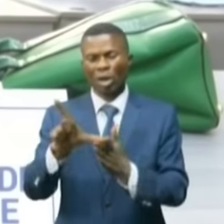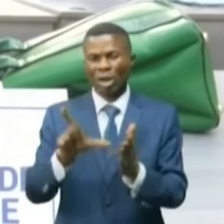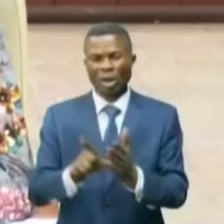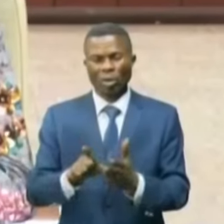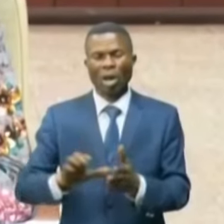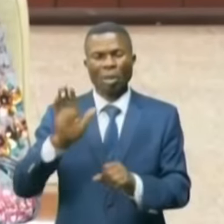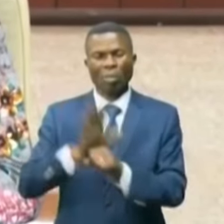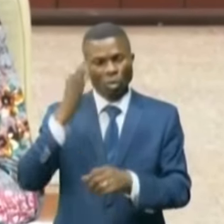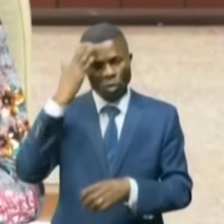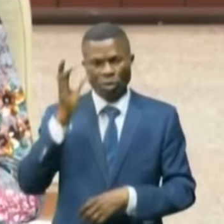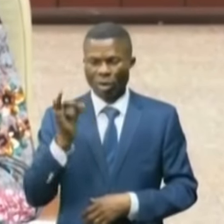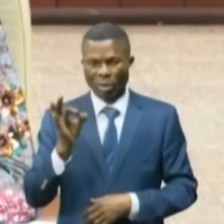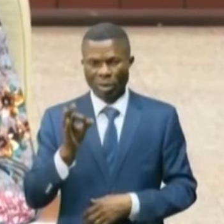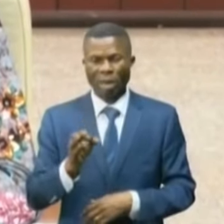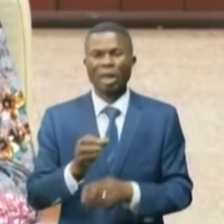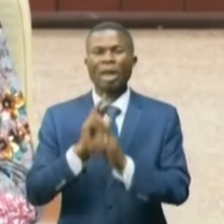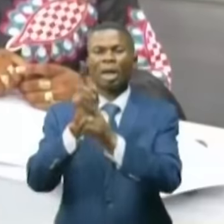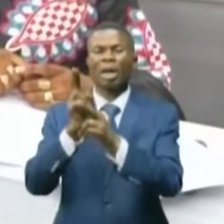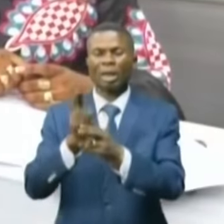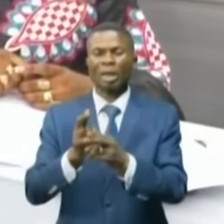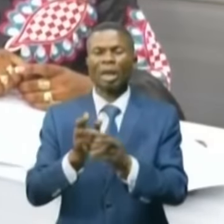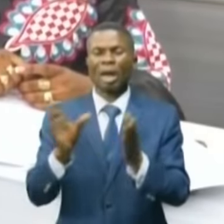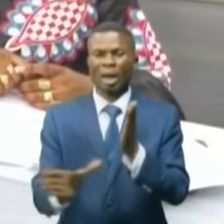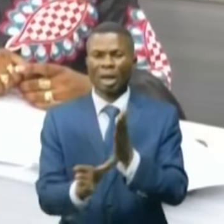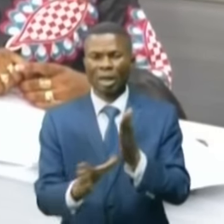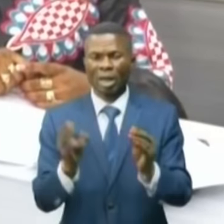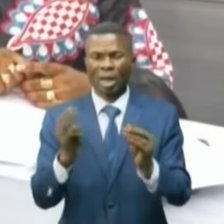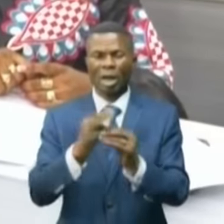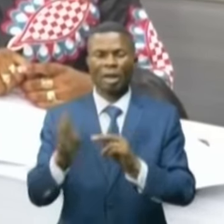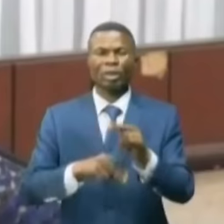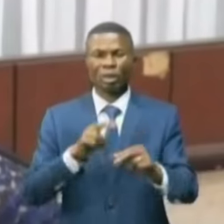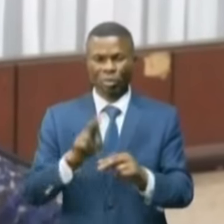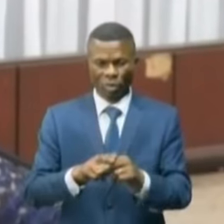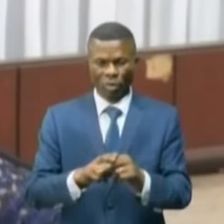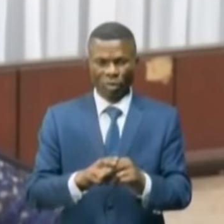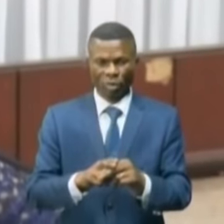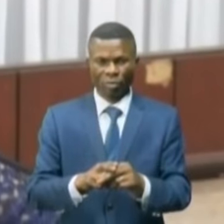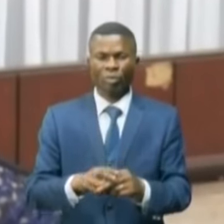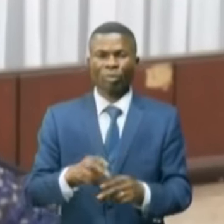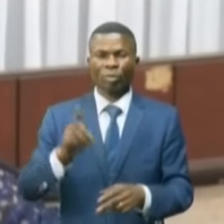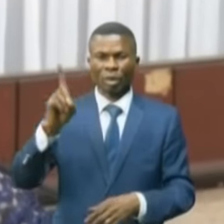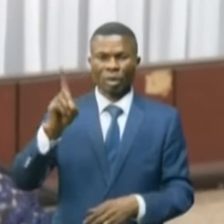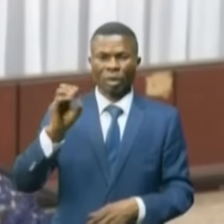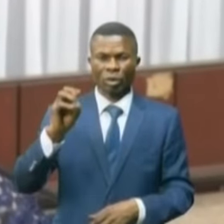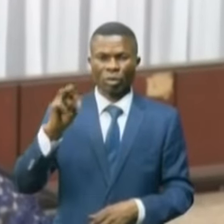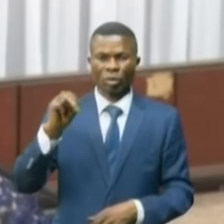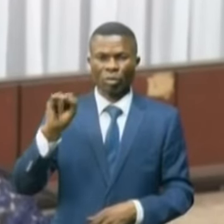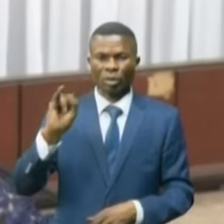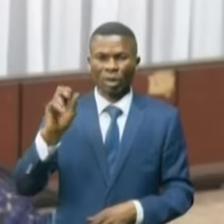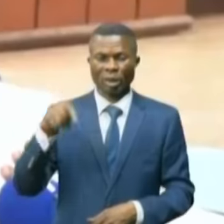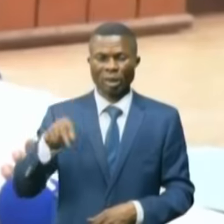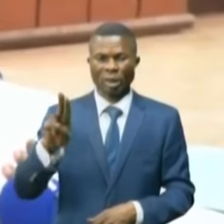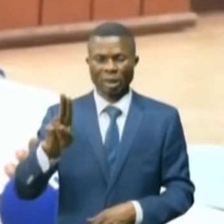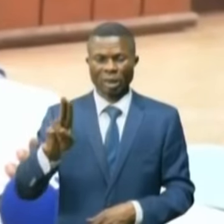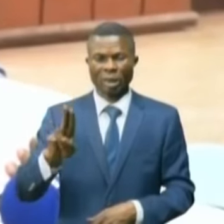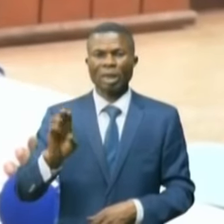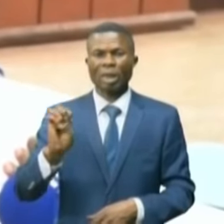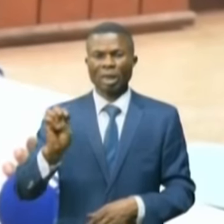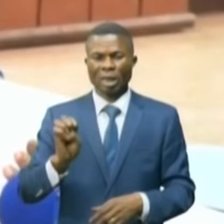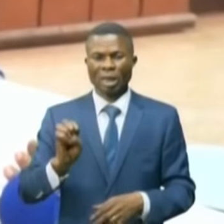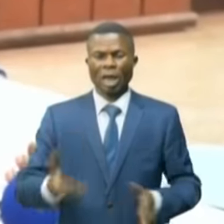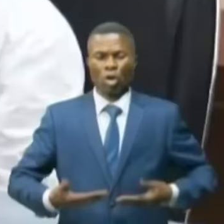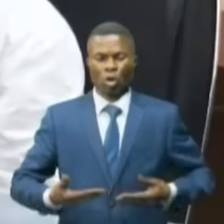méconnus. Occasion pour la rapporteure adjointe de l'Assemblée nationale, Dominique Mounongo-Inamizi, de saluer la tenue de